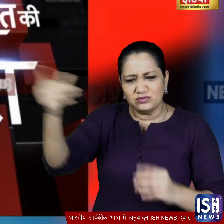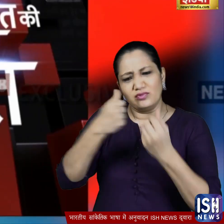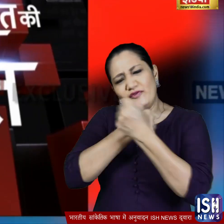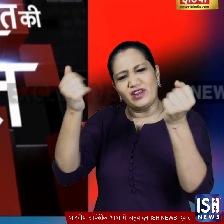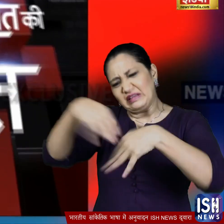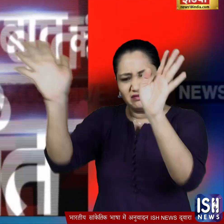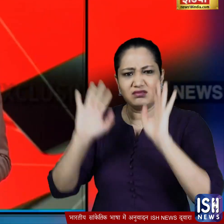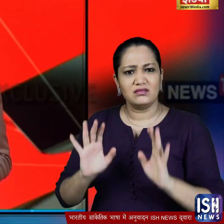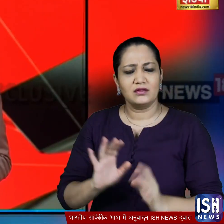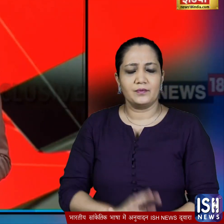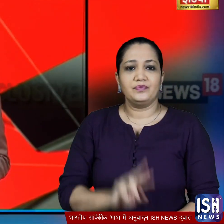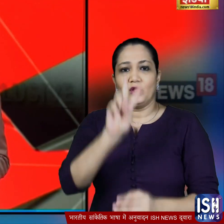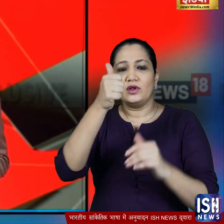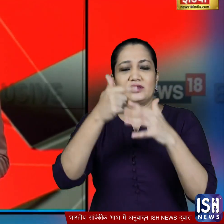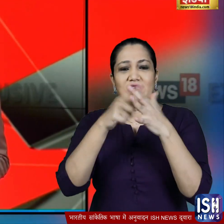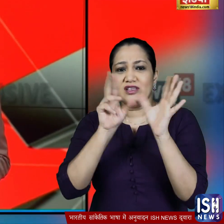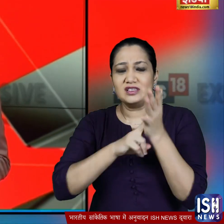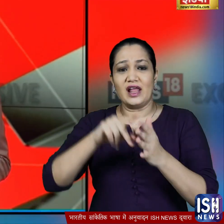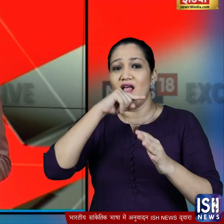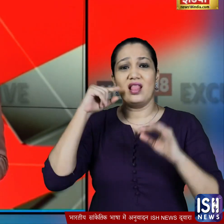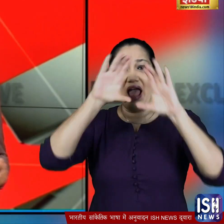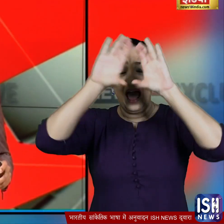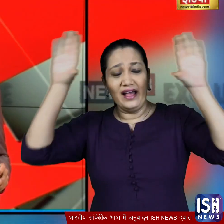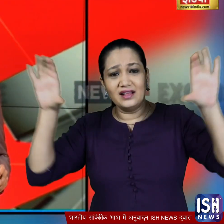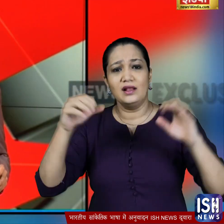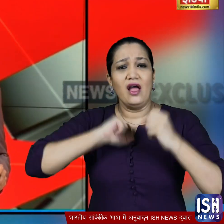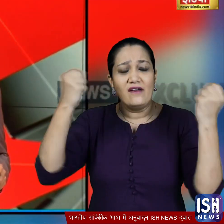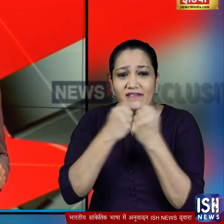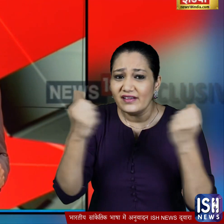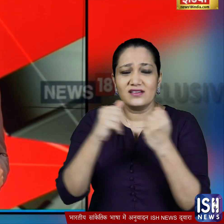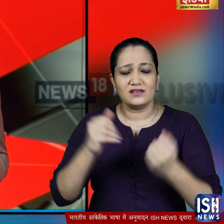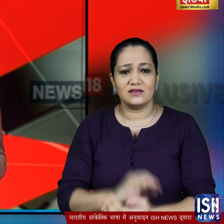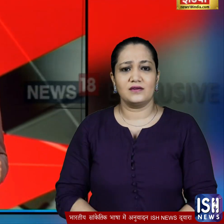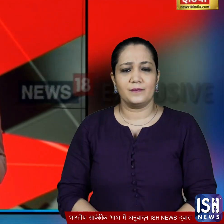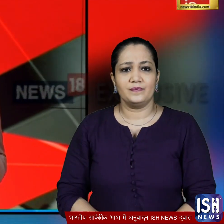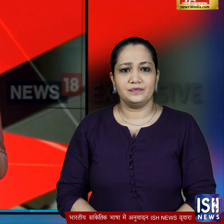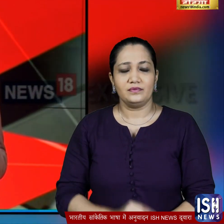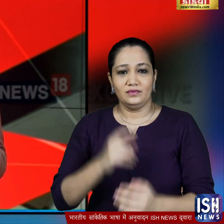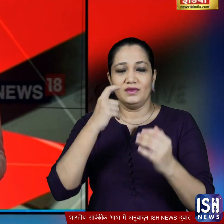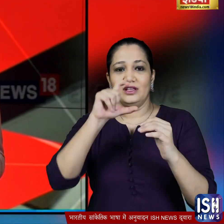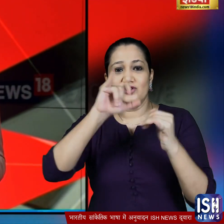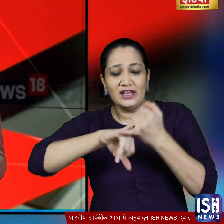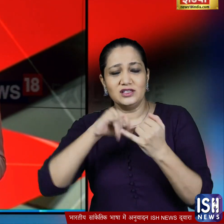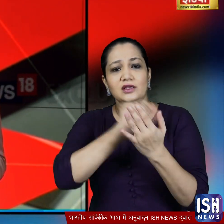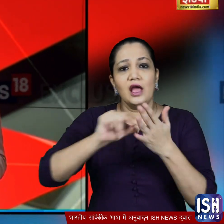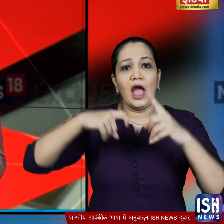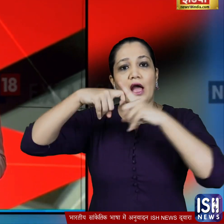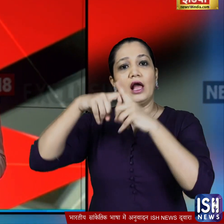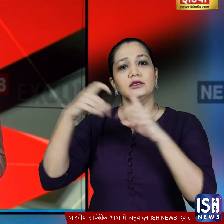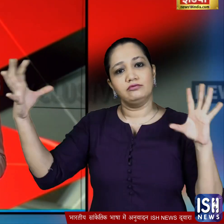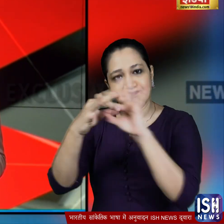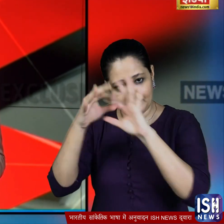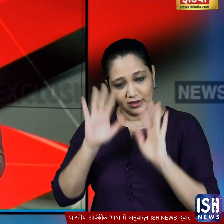छोड़ने को कह दिया। 26 जनवरी को हुई लाल किले हिंसा के मामले में दाखिल चार्जशीट में खालिस्तानी कनेक्शन का जिक्र